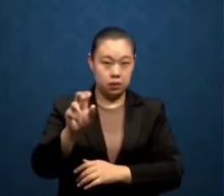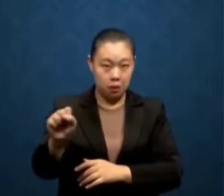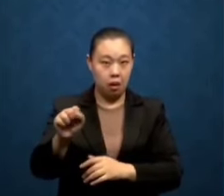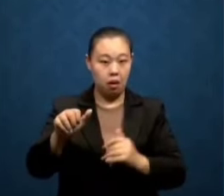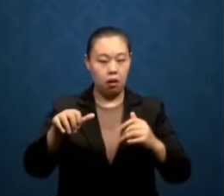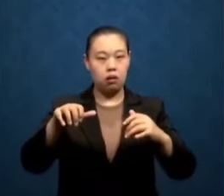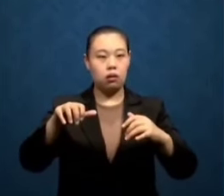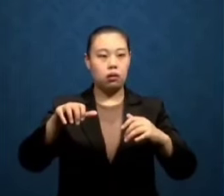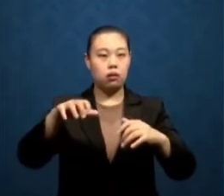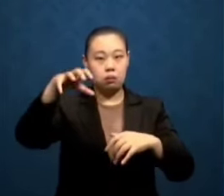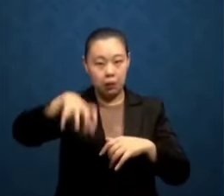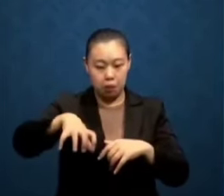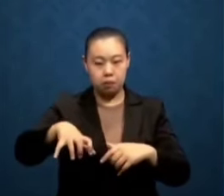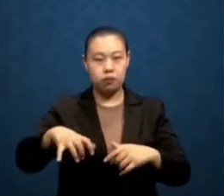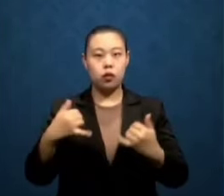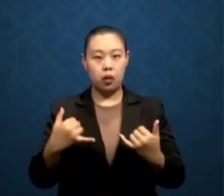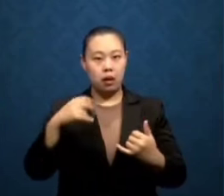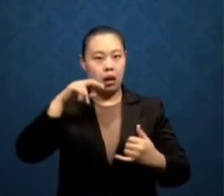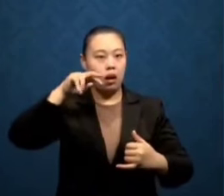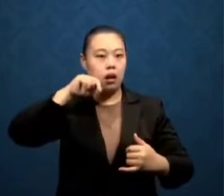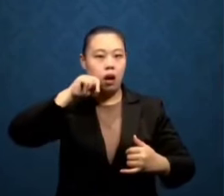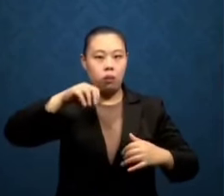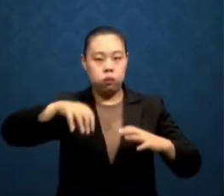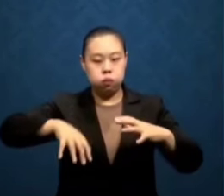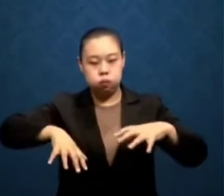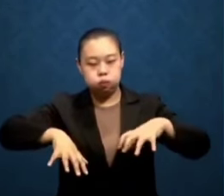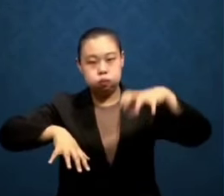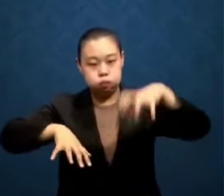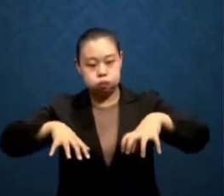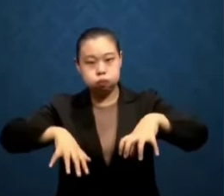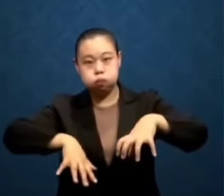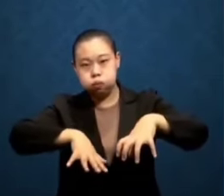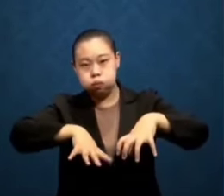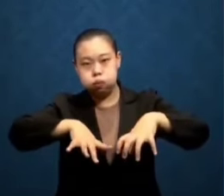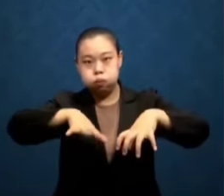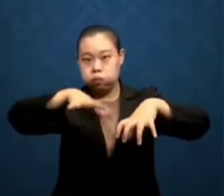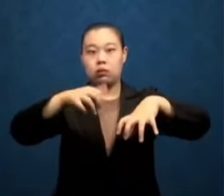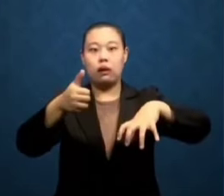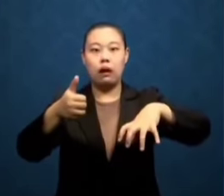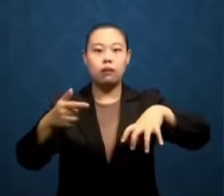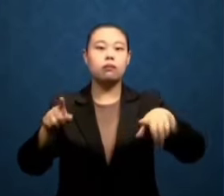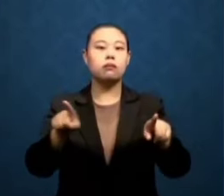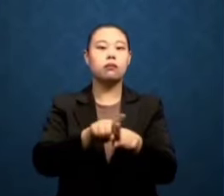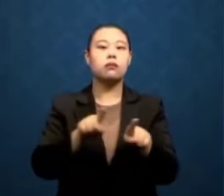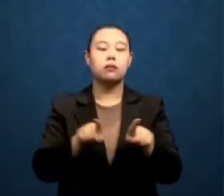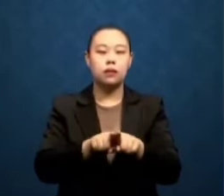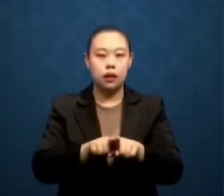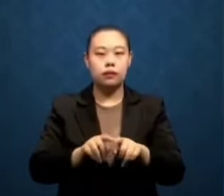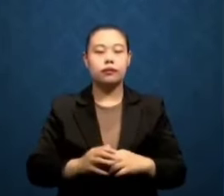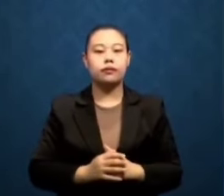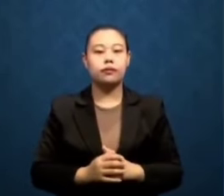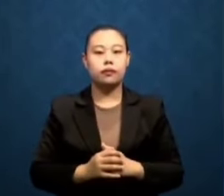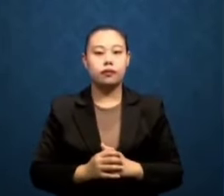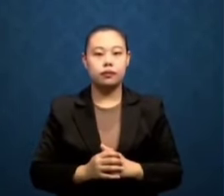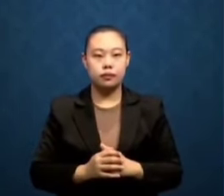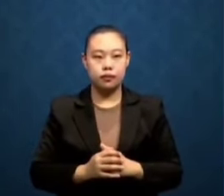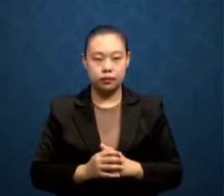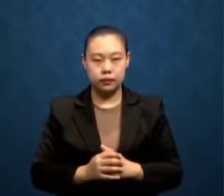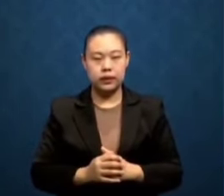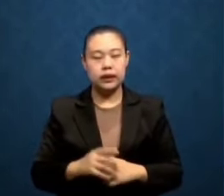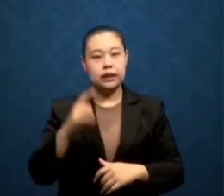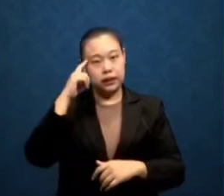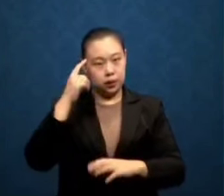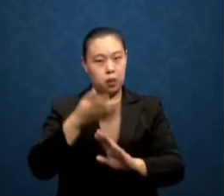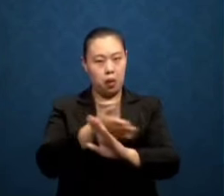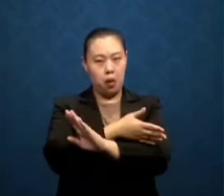มีปริมาณน้ำไหลลงสู่รุมเจ้าพระยาในพื้นที่ภาคกลางเพิ่มมากขึ้นโดยปริมาณน้ำจากเขื่อนเจ้าพระยาได้ระบายออกมาเกินกว่าความสามารถในการรับ